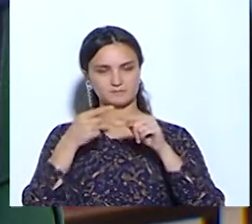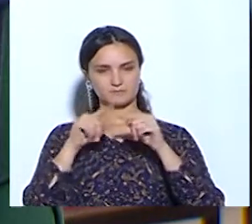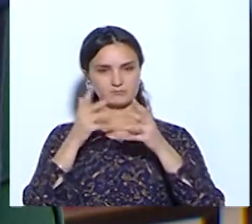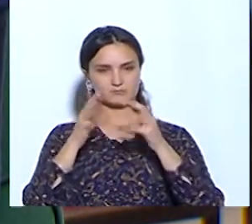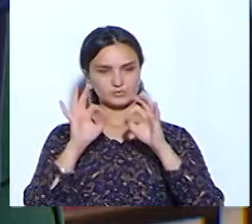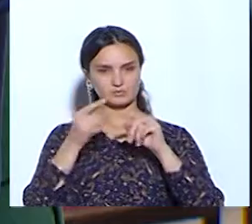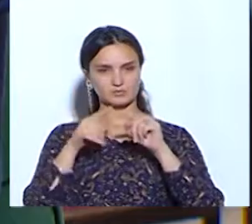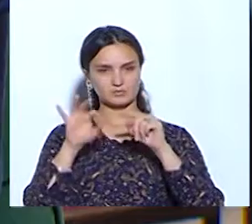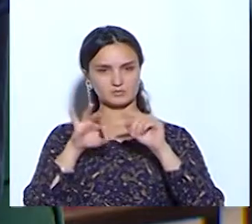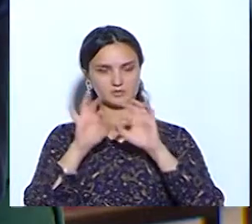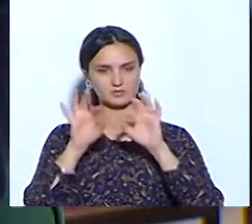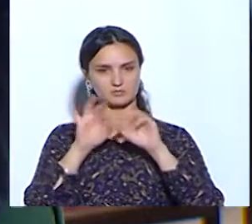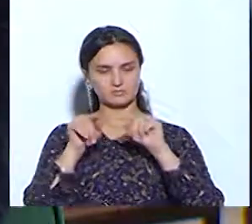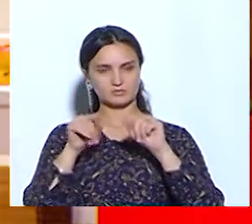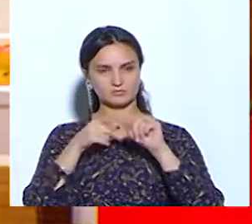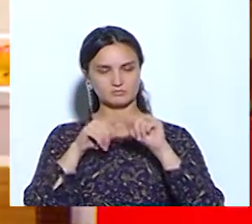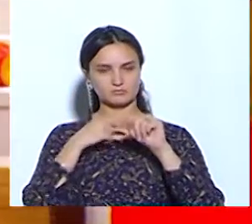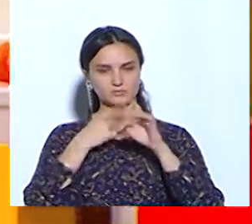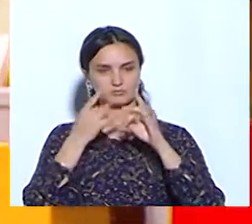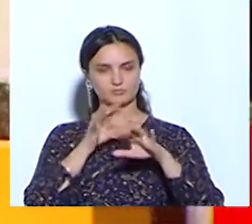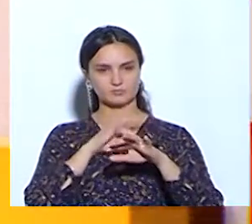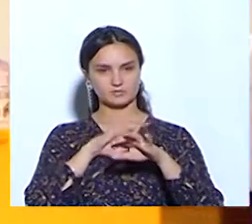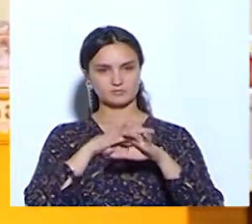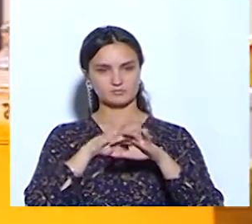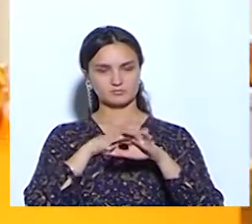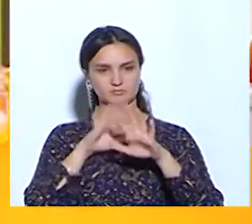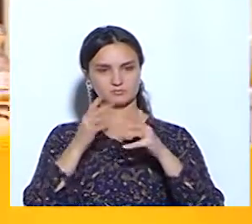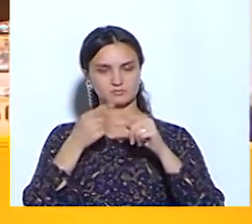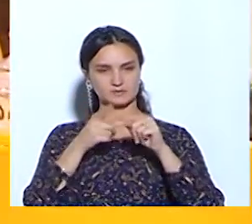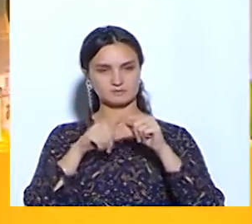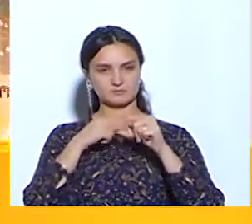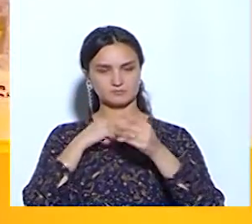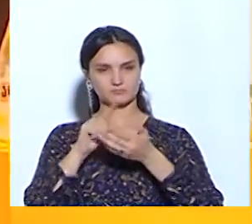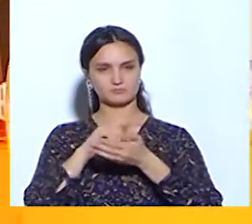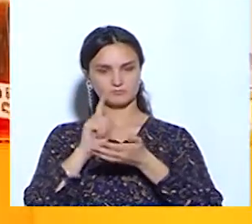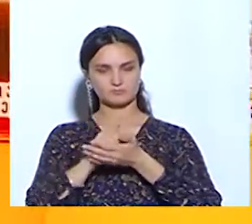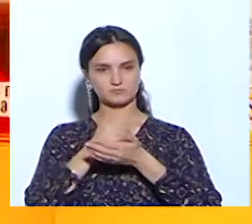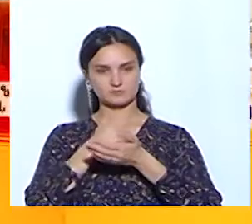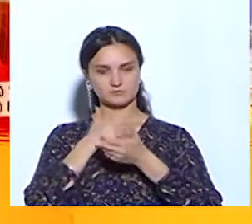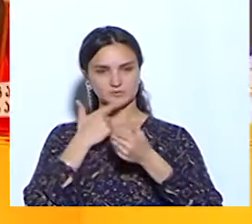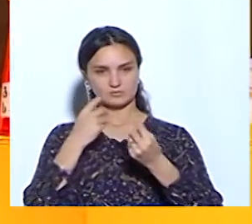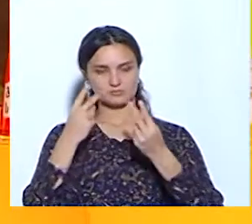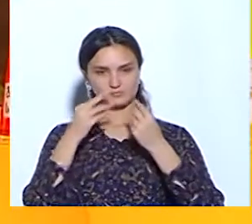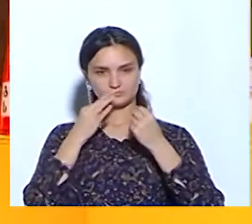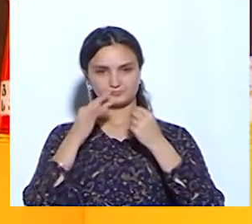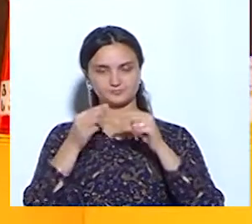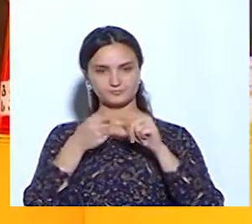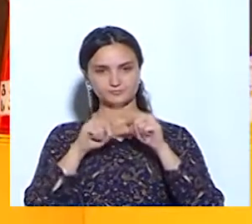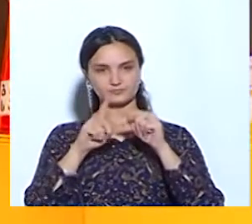ალბათ სწორედ ამაზეა საუბარი. დიახ, მე უბრალოდ ვისარგებლებ შემთხვევით, აუცილებლად მინდა ამ მაყურებელს უთხრა, რომ